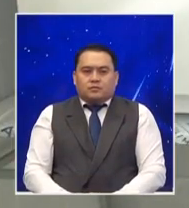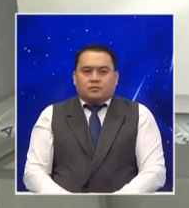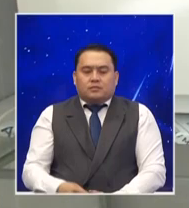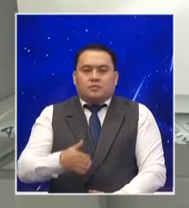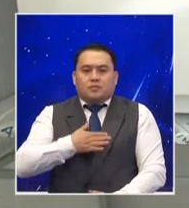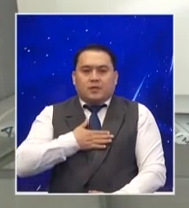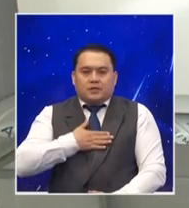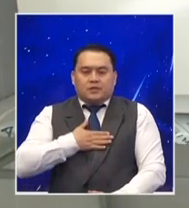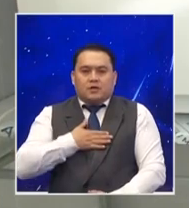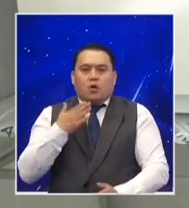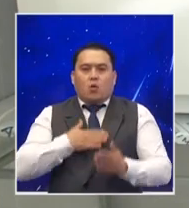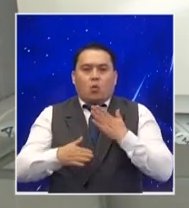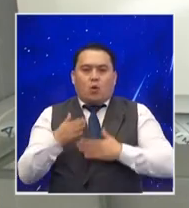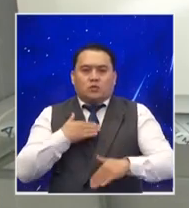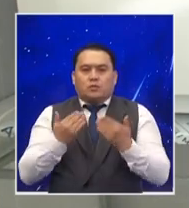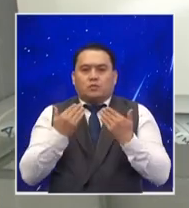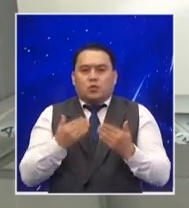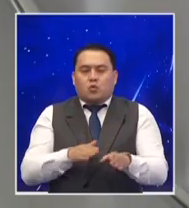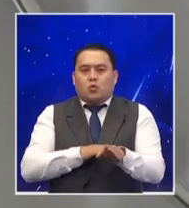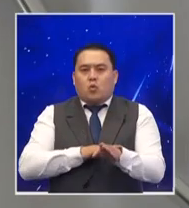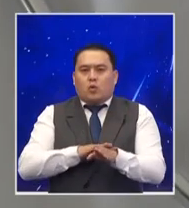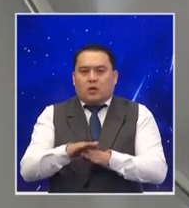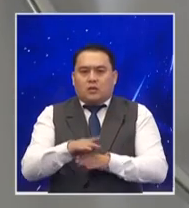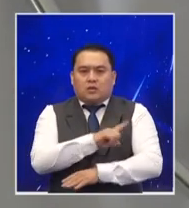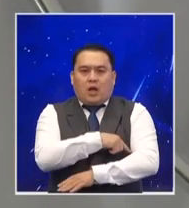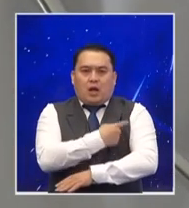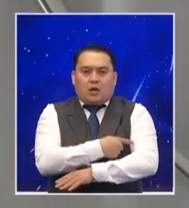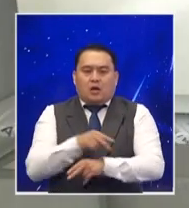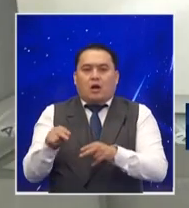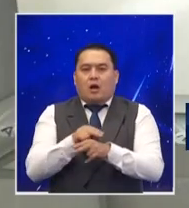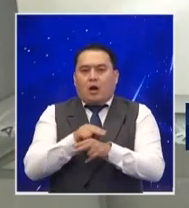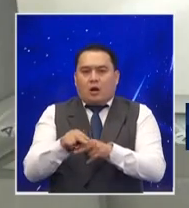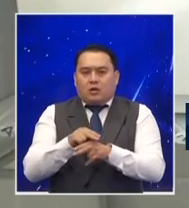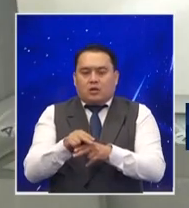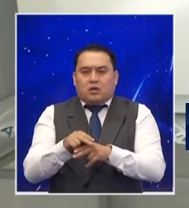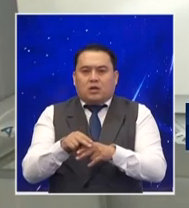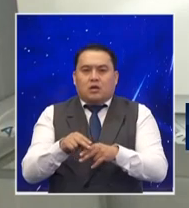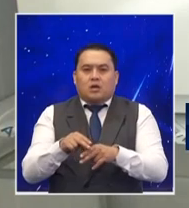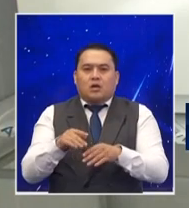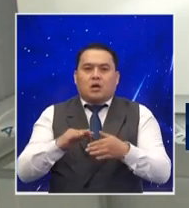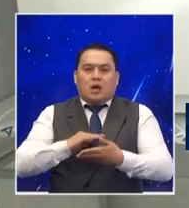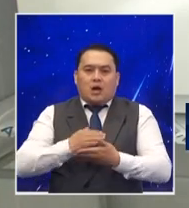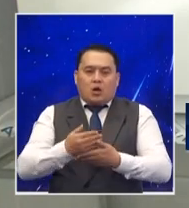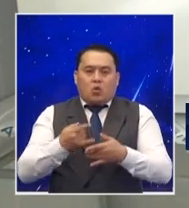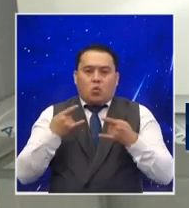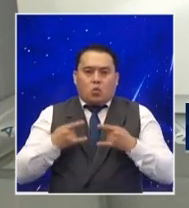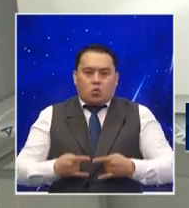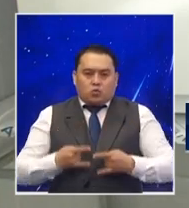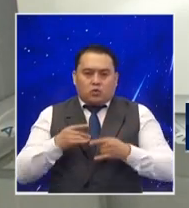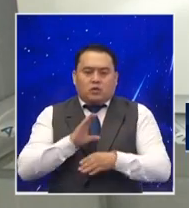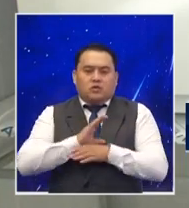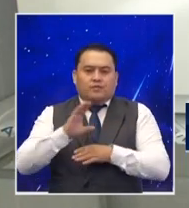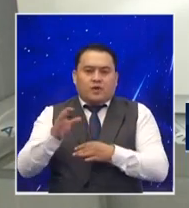тосқан қуанышымыз міне бүгін орындалды. Дәрігерге қаралу, жаңа компьютерменен УЗИ-ға жіберу,